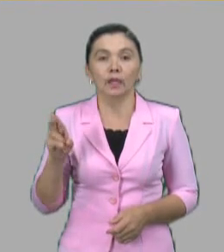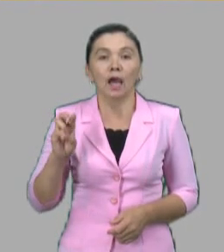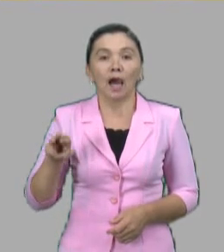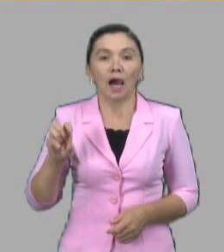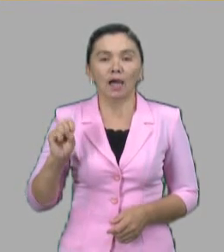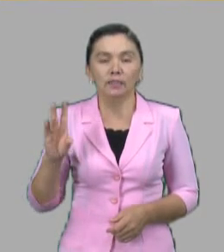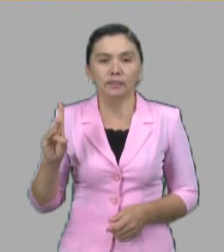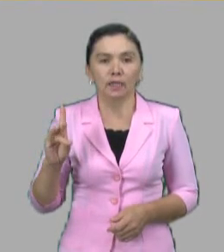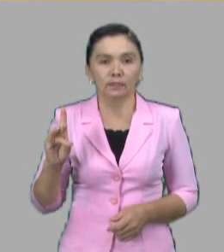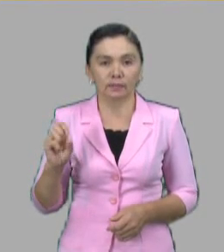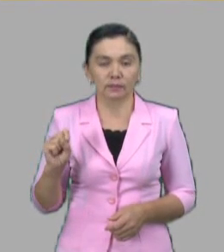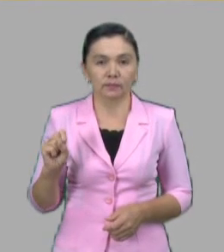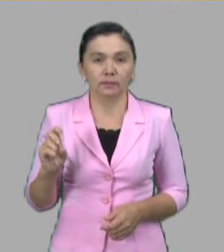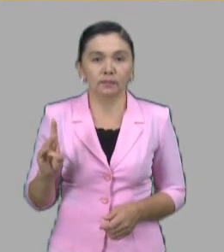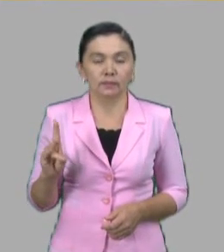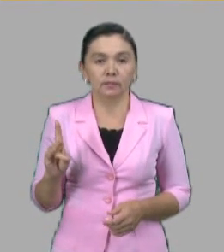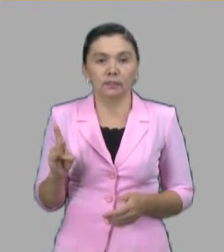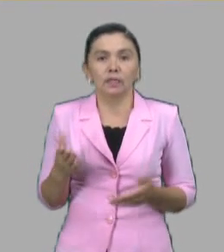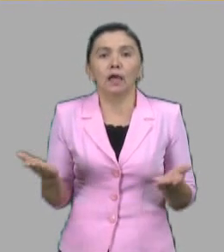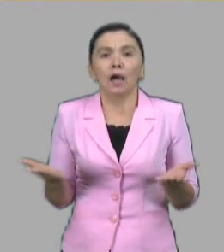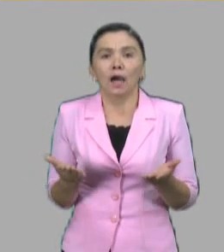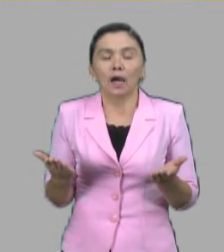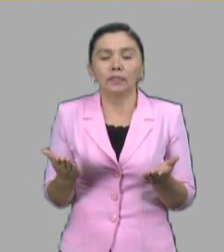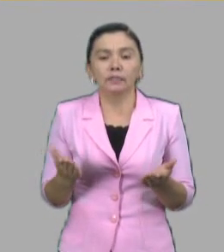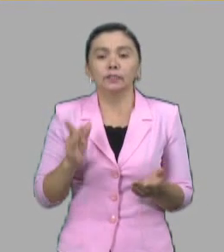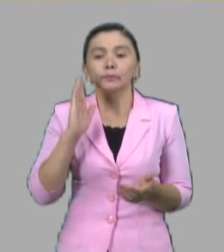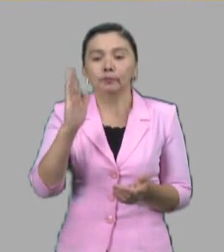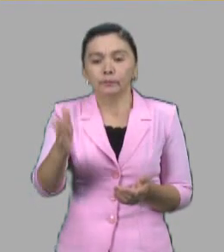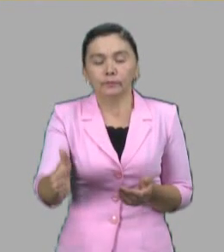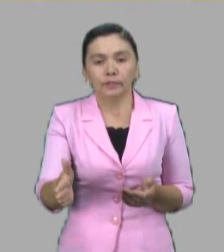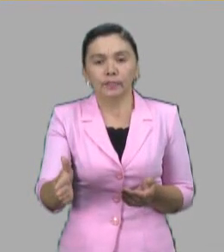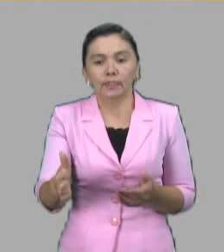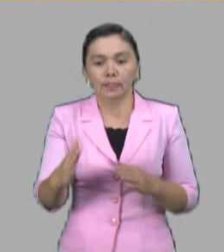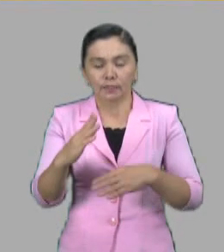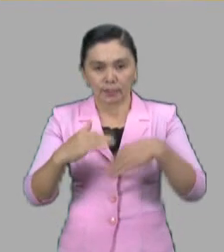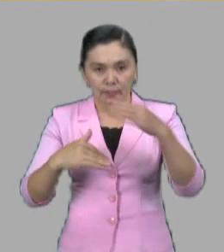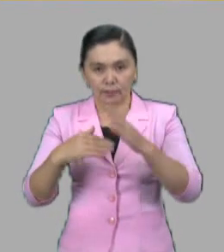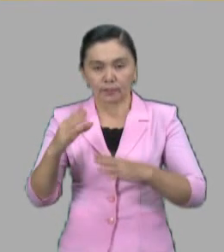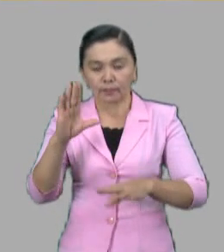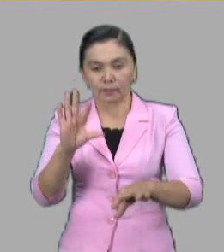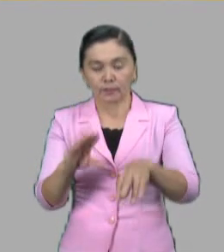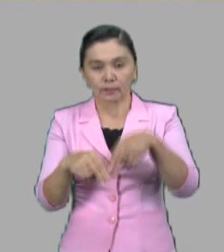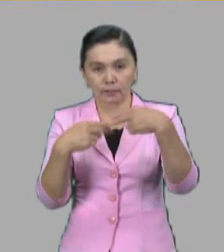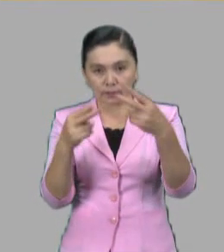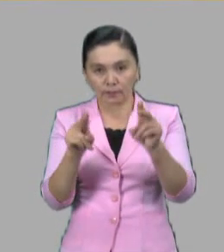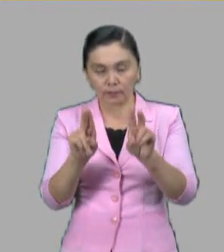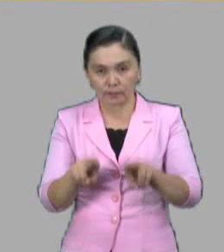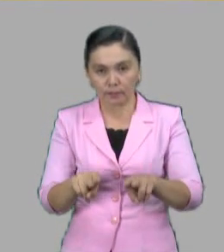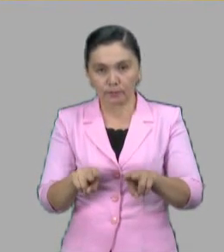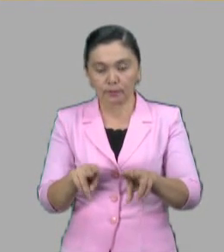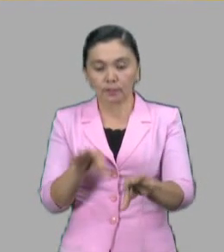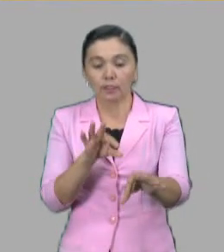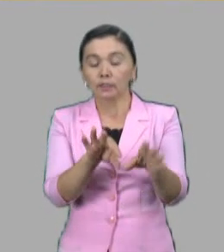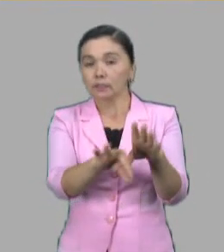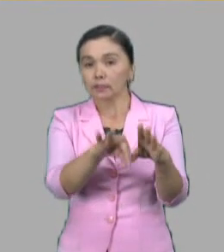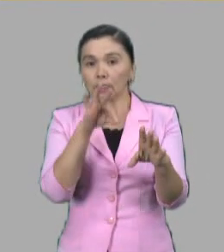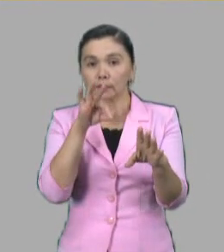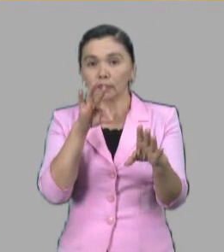Актан кантип келечек кесибин тандады деген суроого жооп издегиле.